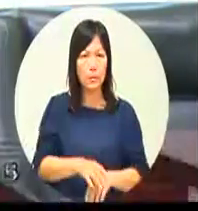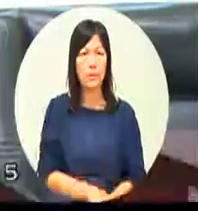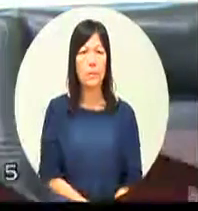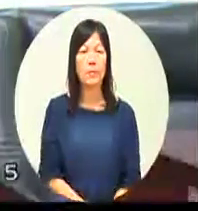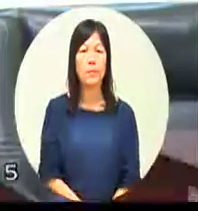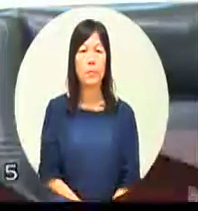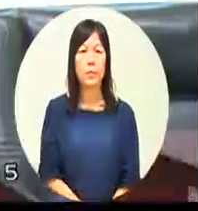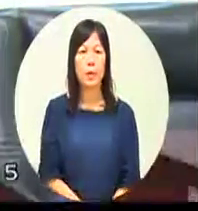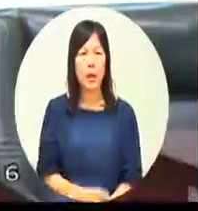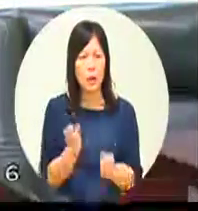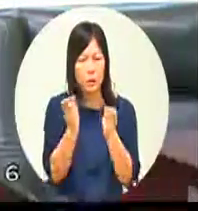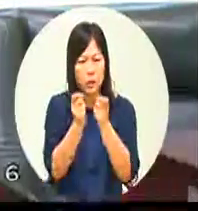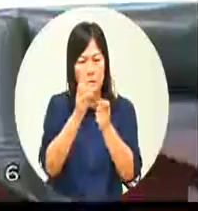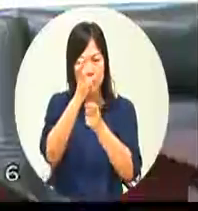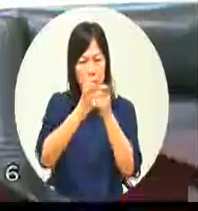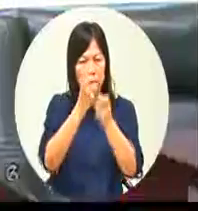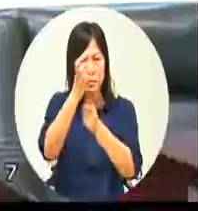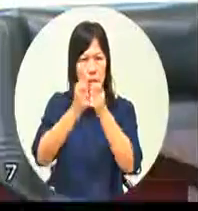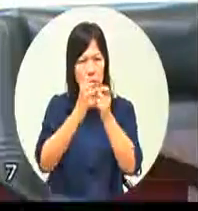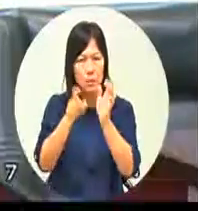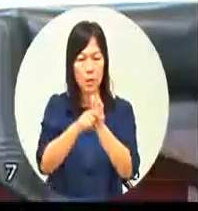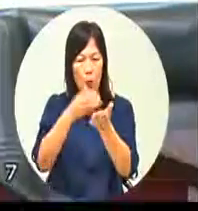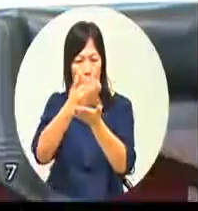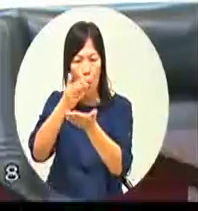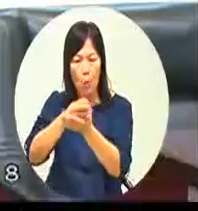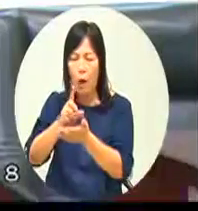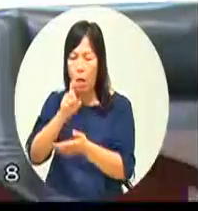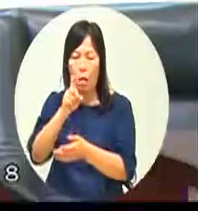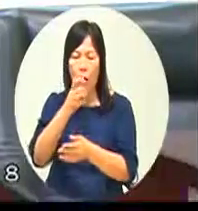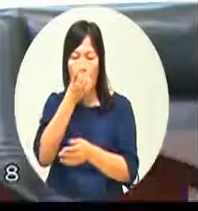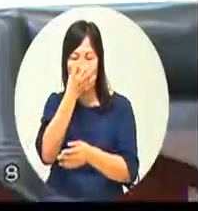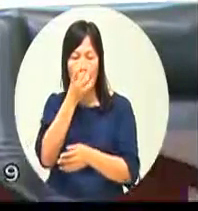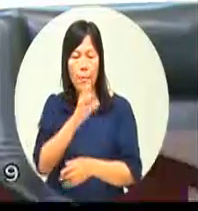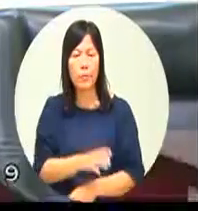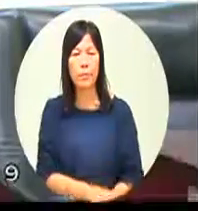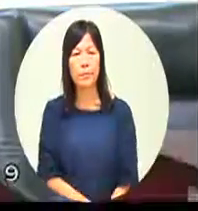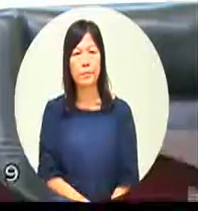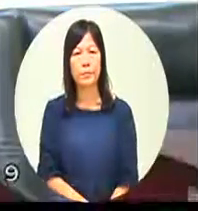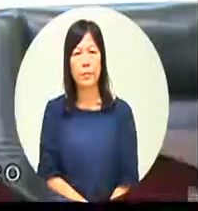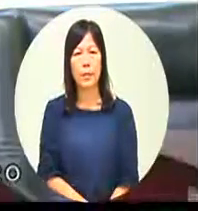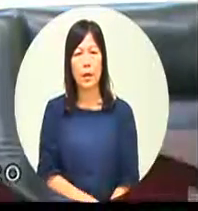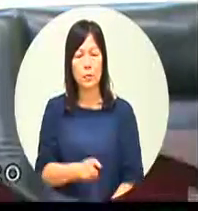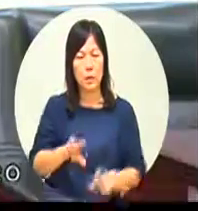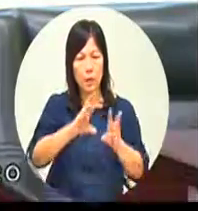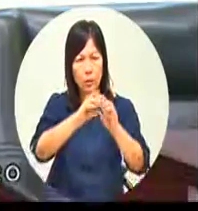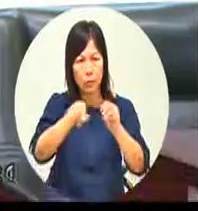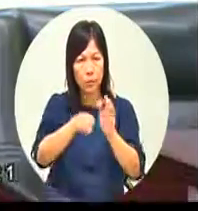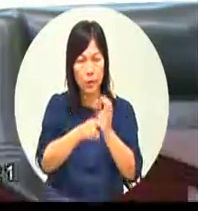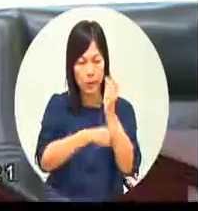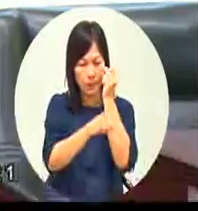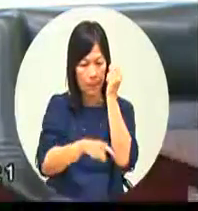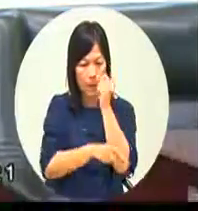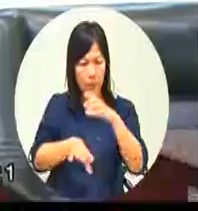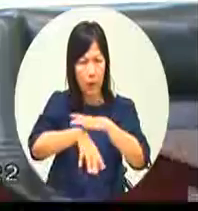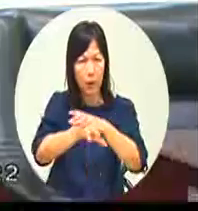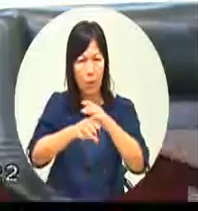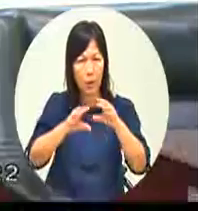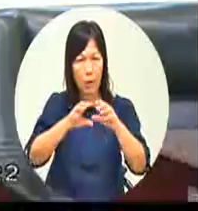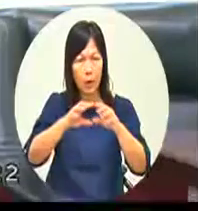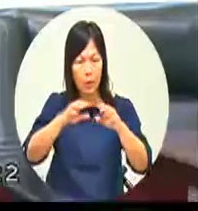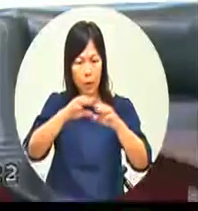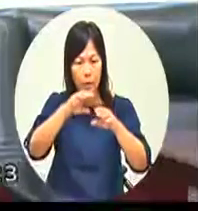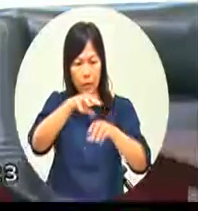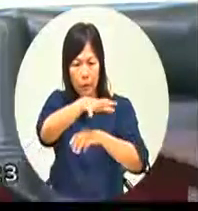近30-40年来都还没解决这个法定空间嘛，或者土地法定空间，今麦拢还没改管嘛。